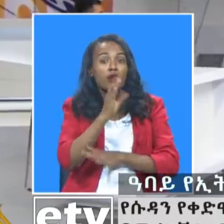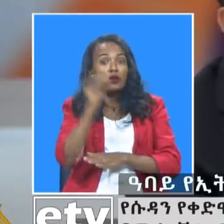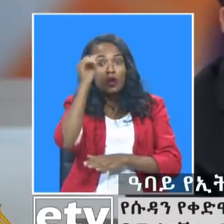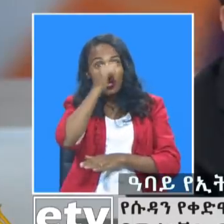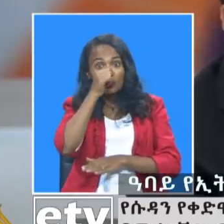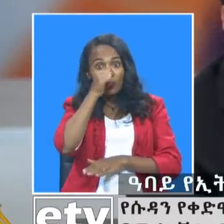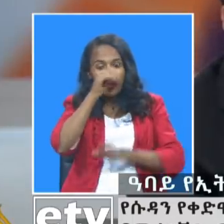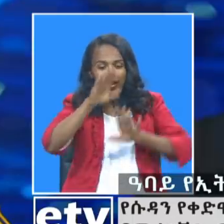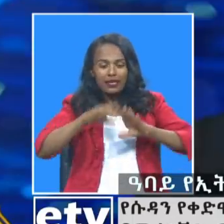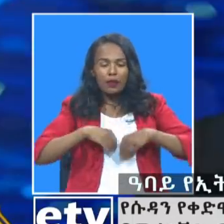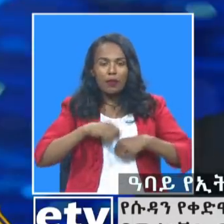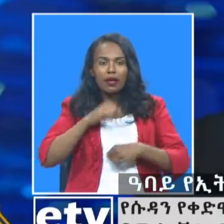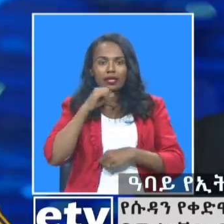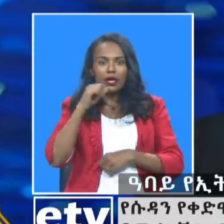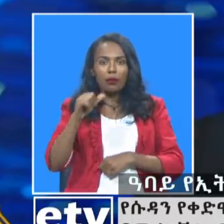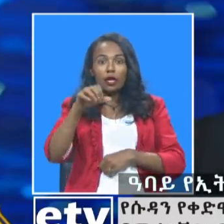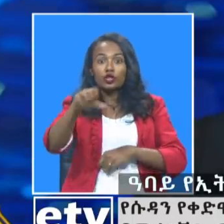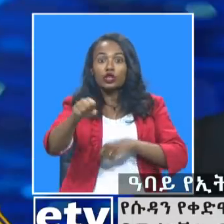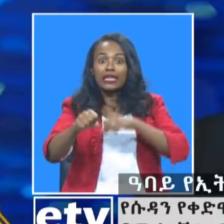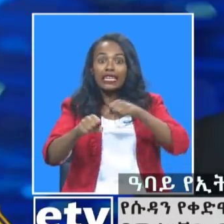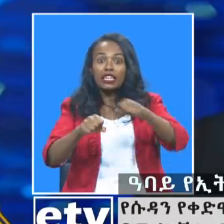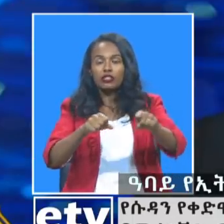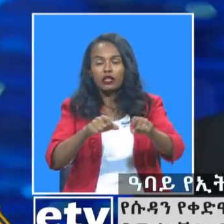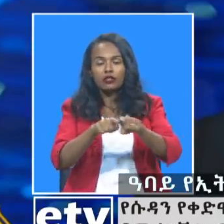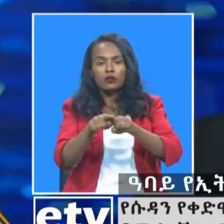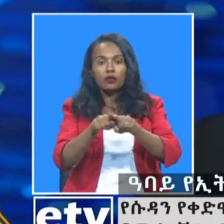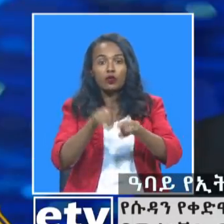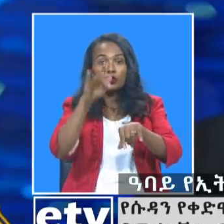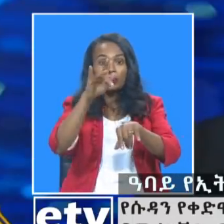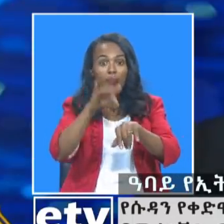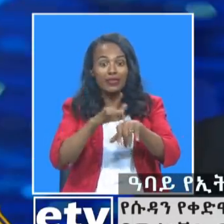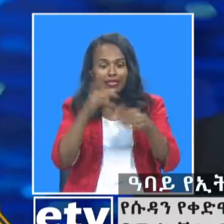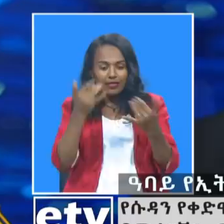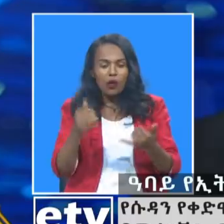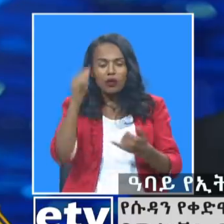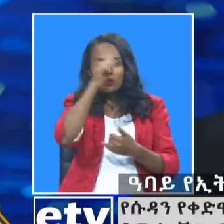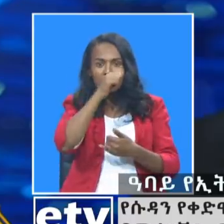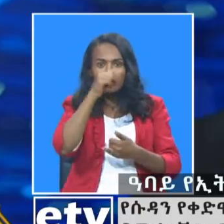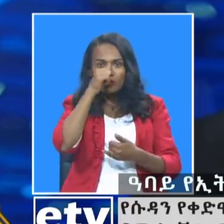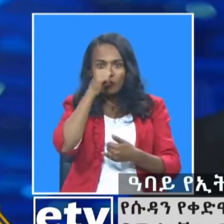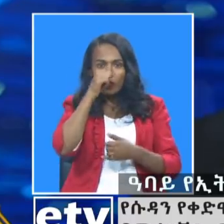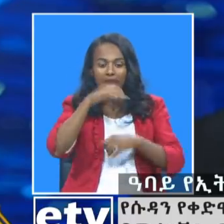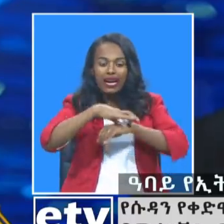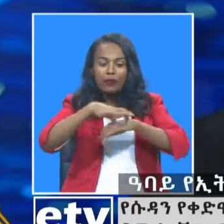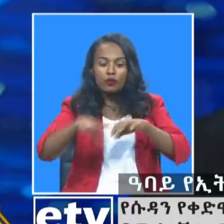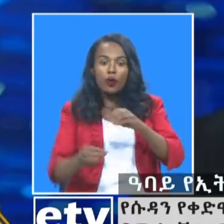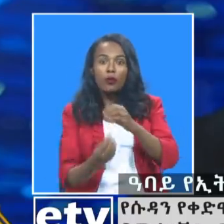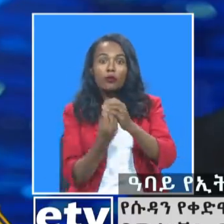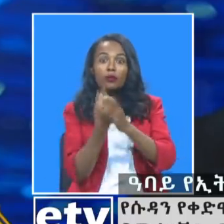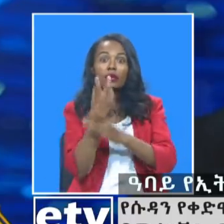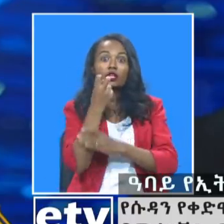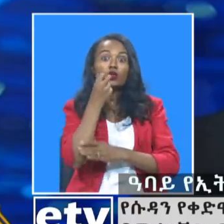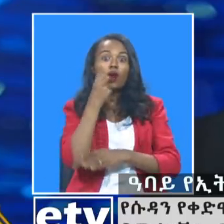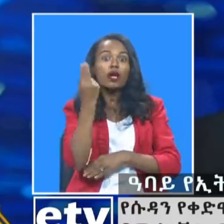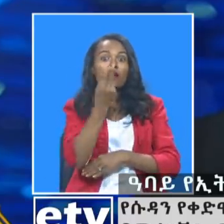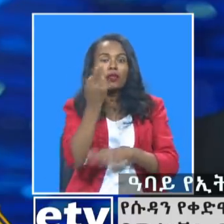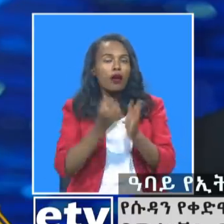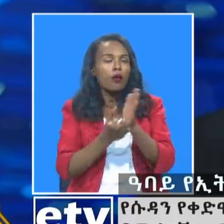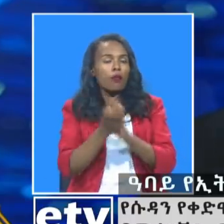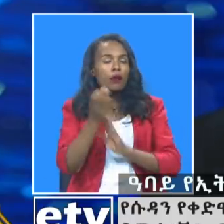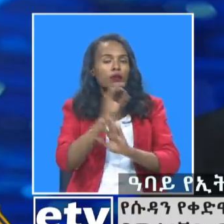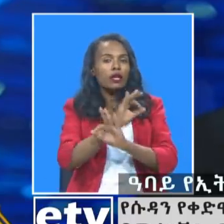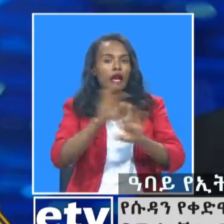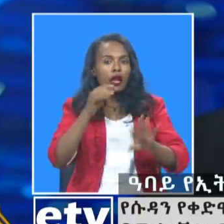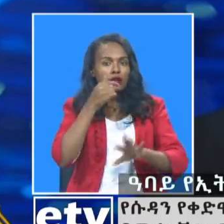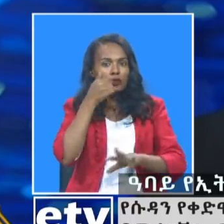ኢትዮጵያ የማትቀበላቸውን የቅኝ ግዛት ስምምነቶች በመጥቀስ አሁንም ኢትዮጵያ ከምድሯ በሚመነጨው ውሃ የመጠቀም መብት የላትም